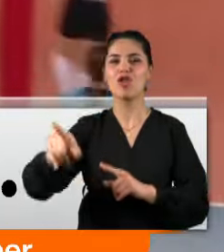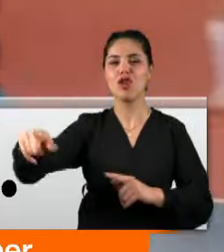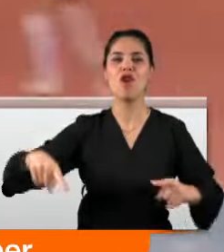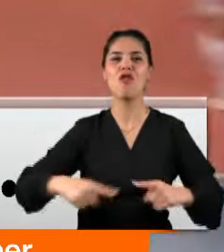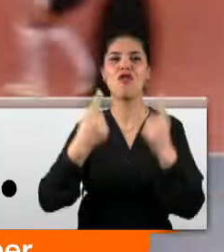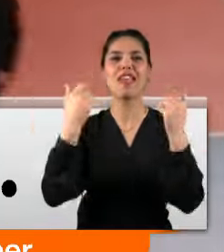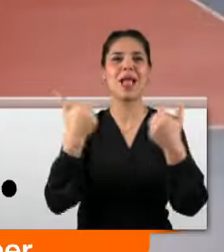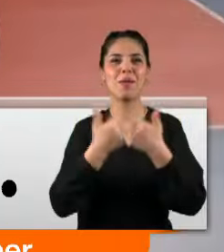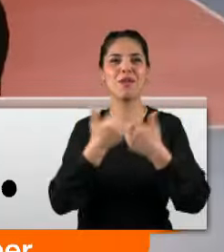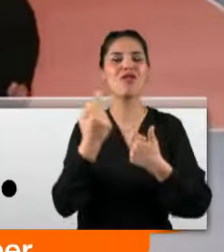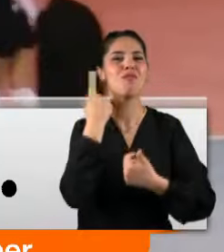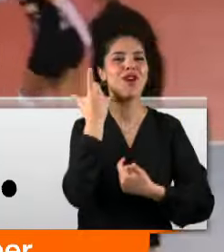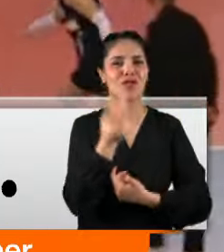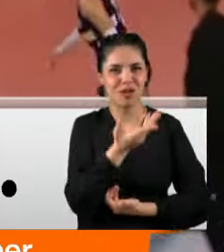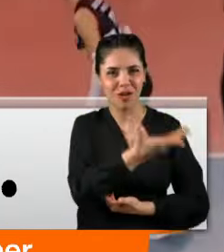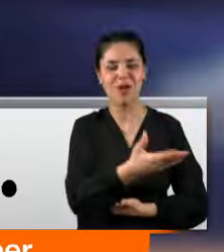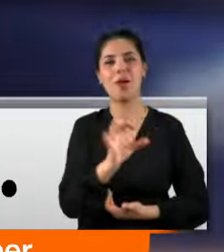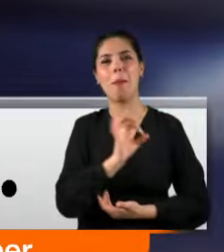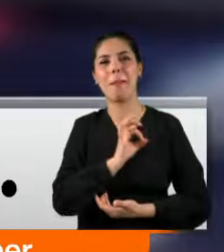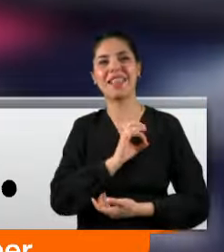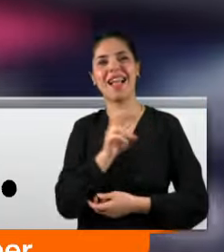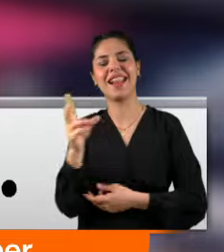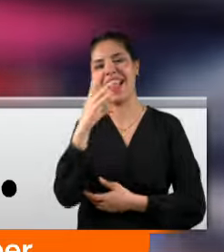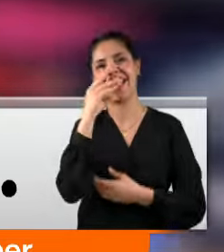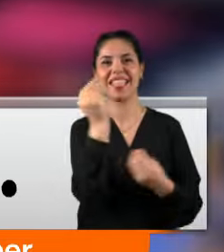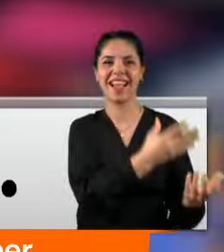maçına damga vurdu, madalyasına ortak oldu.